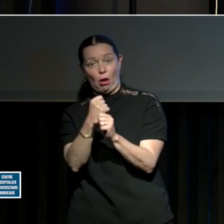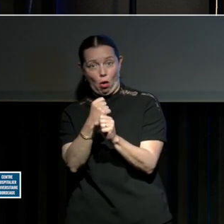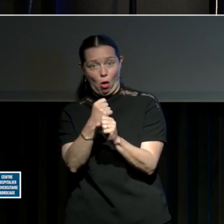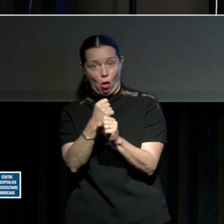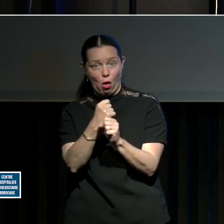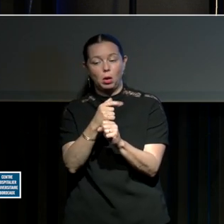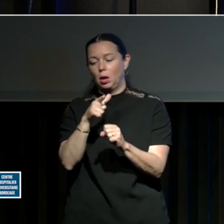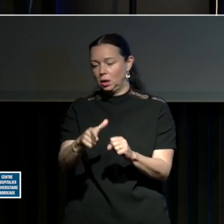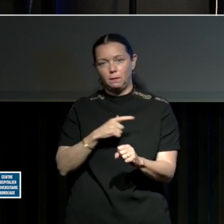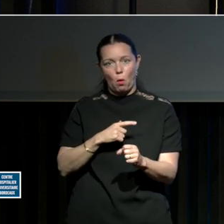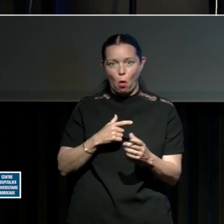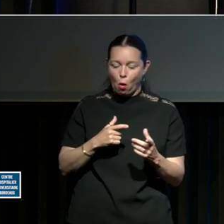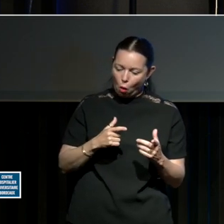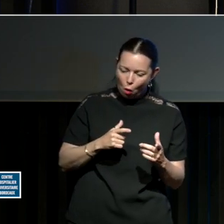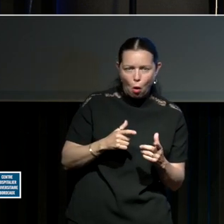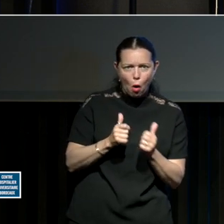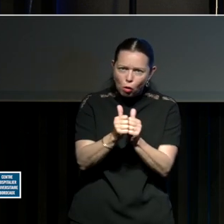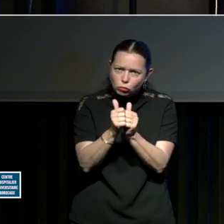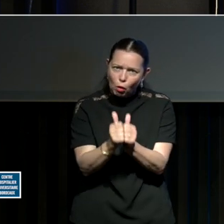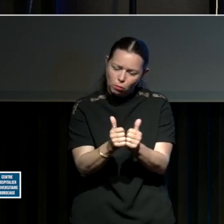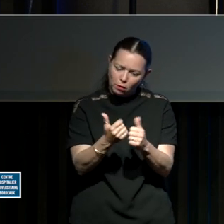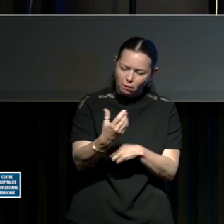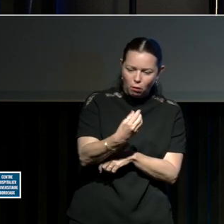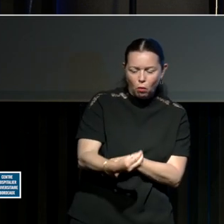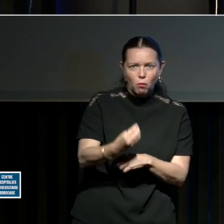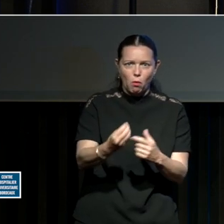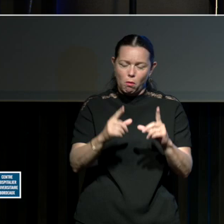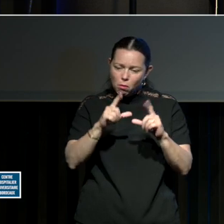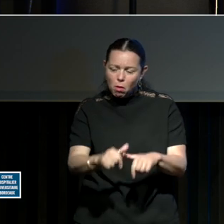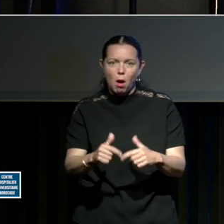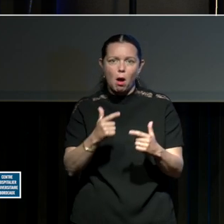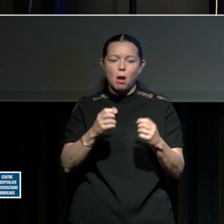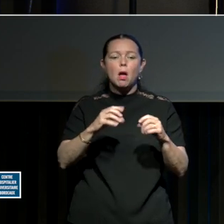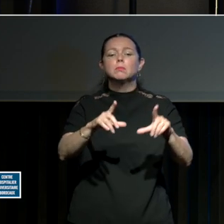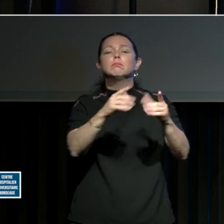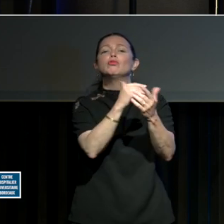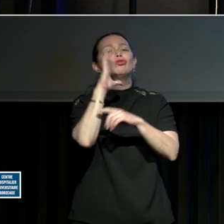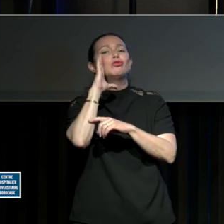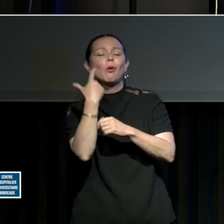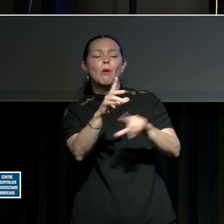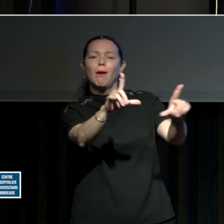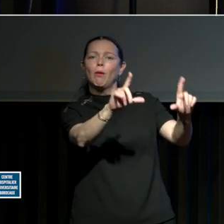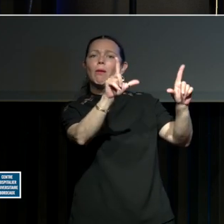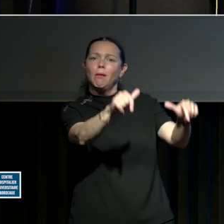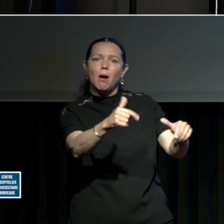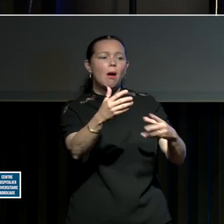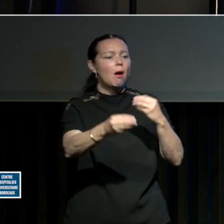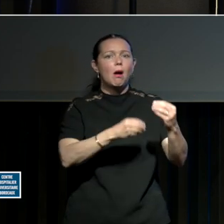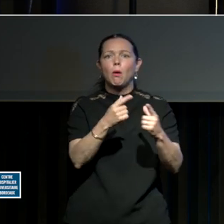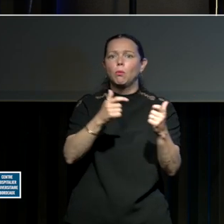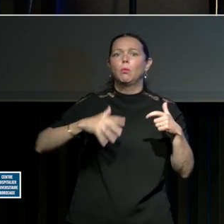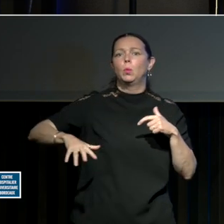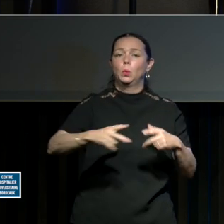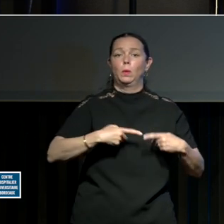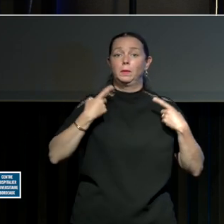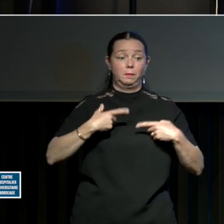faut accompagner le temps d'écran, ne pas laisser finalement d'écran dans la chambre des enfants et laisser les écrans dans les espaces